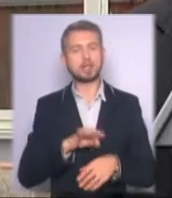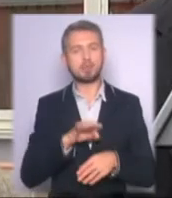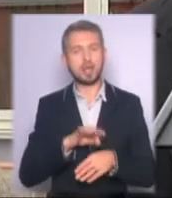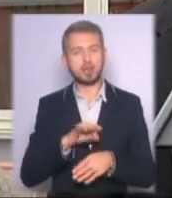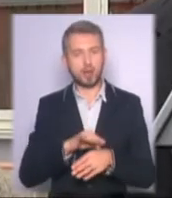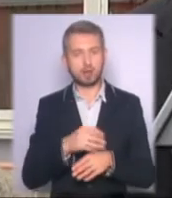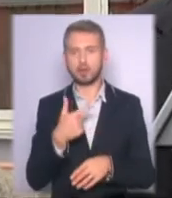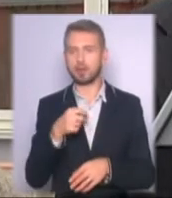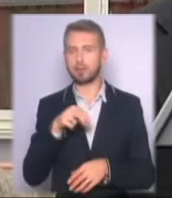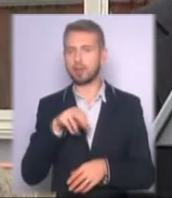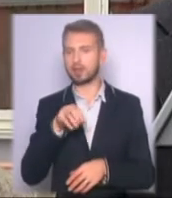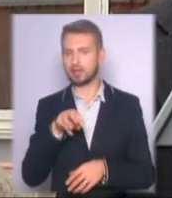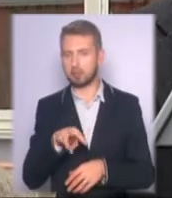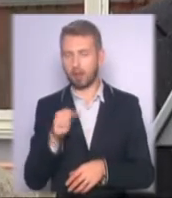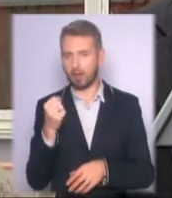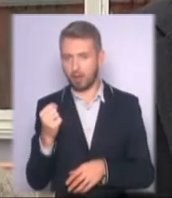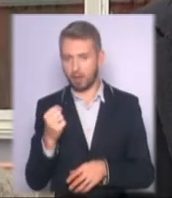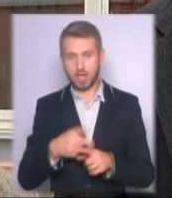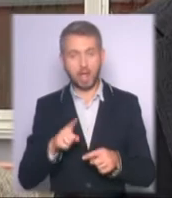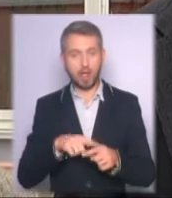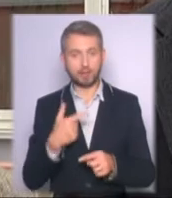заболеваний гепатитом А. Данный гепатит